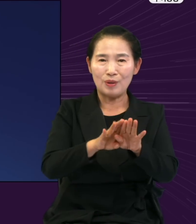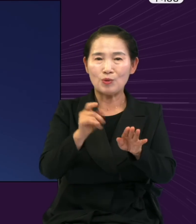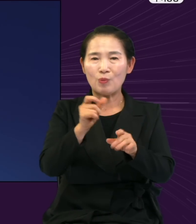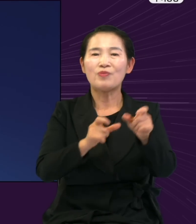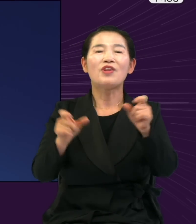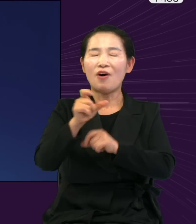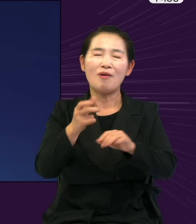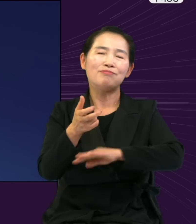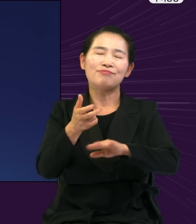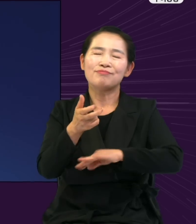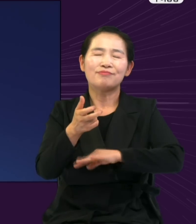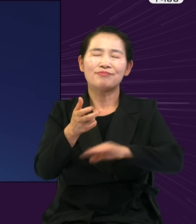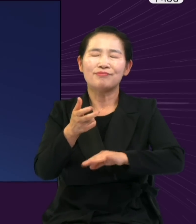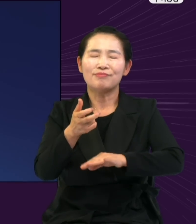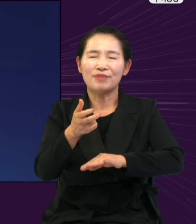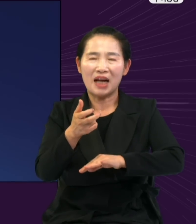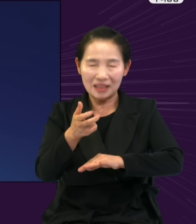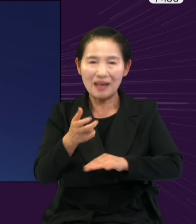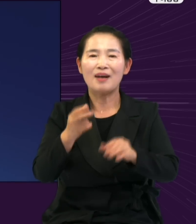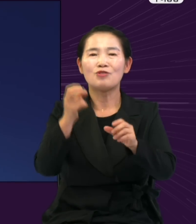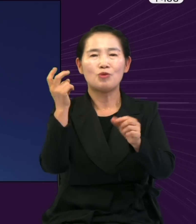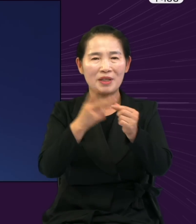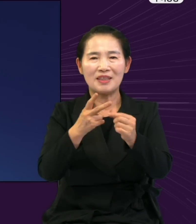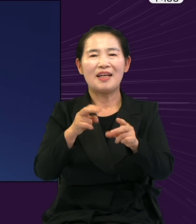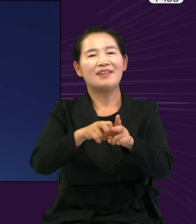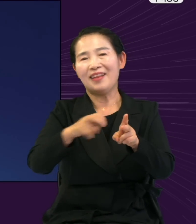또 열리더니 사람들이 쭉 내리는 거예요.